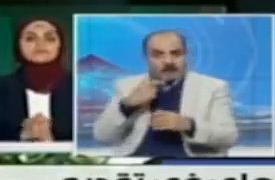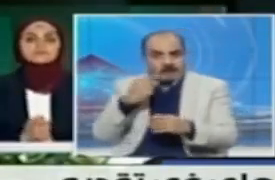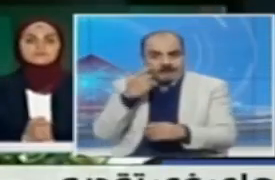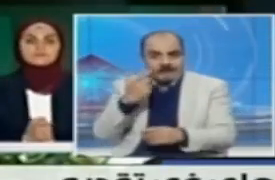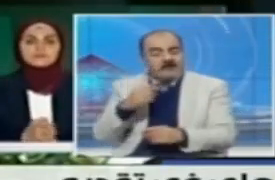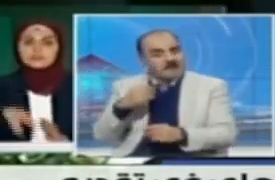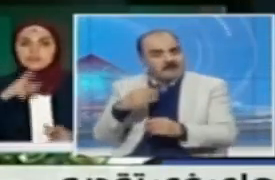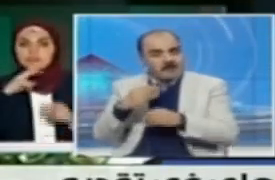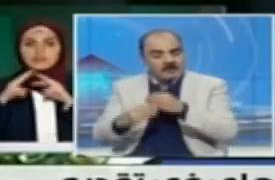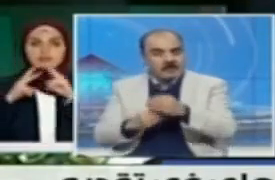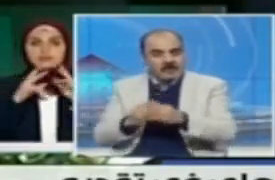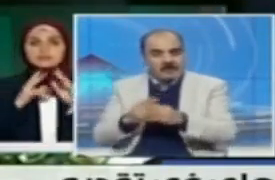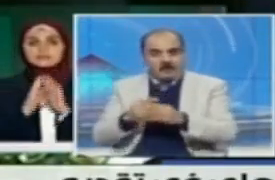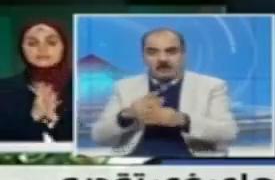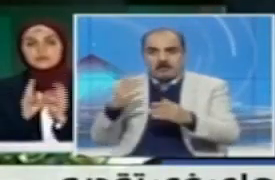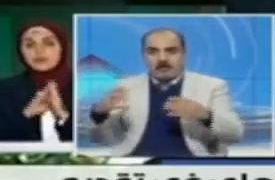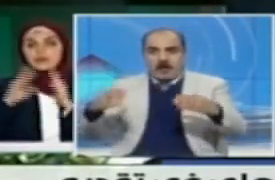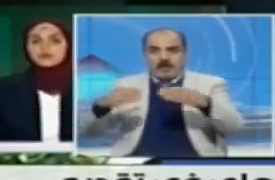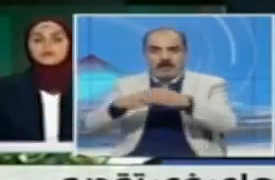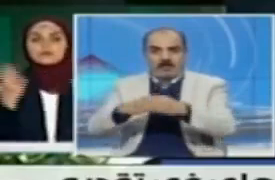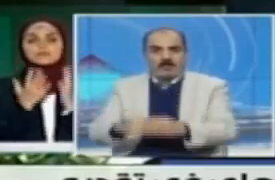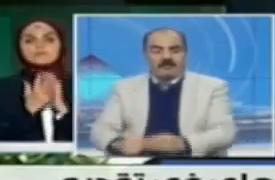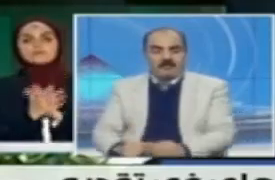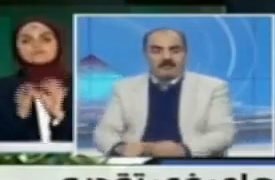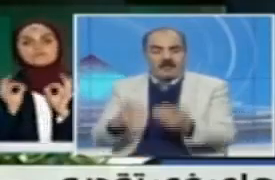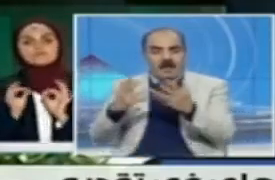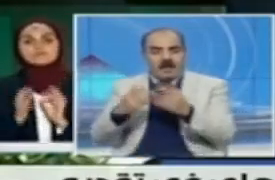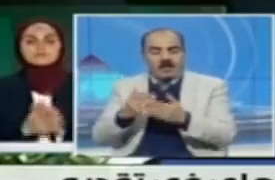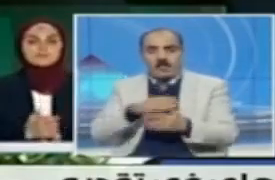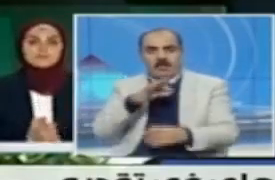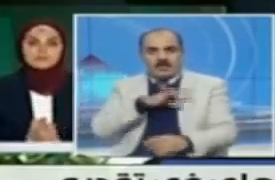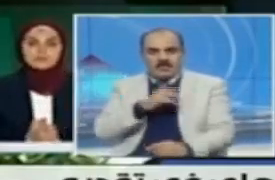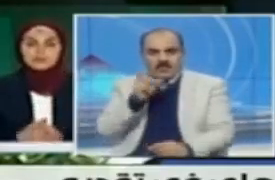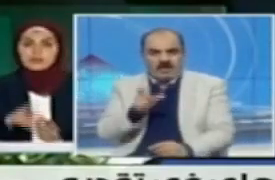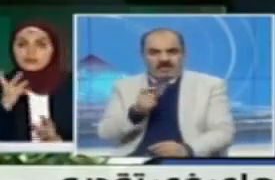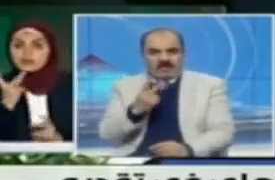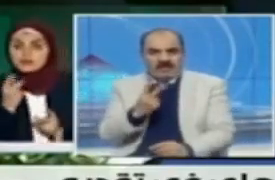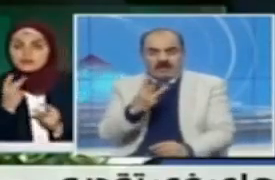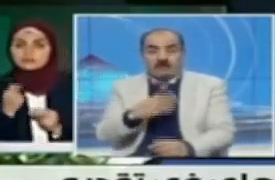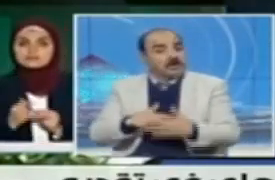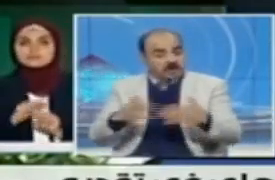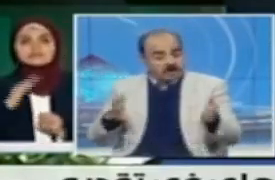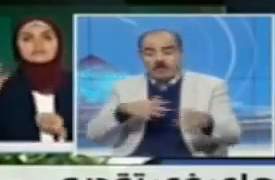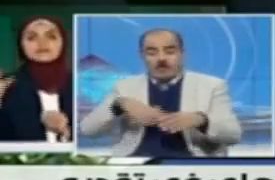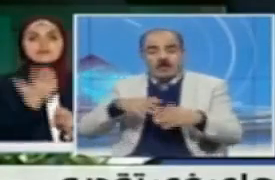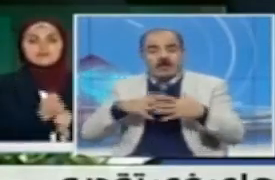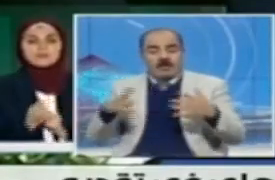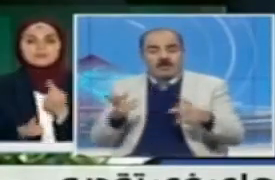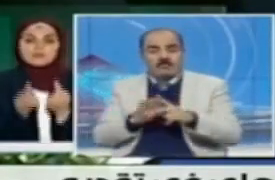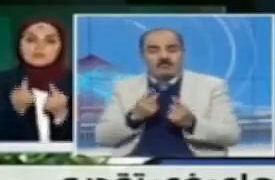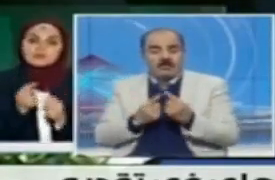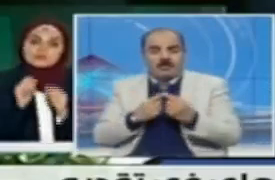بشكل عام جمعي، يعني اللي هيستفاد منه مش مزارع ولا اثنين ولا ثلاثة، كتلة